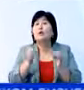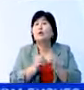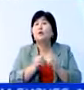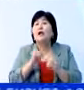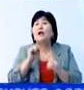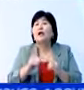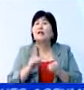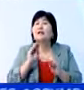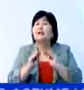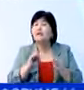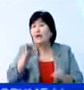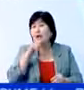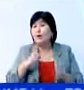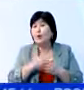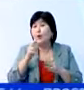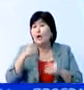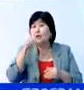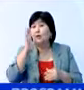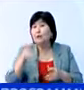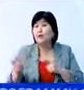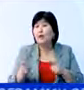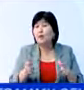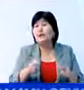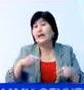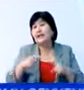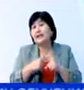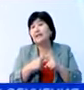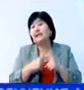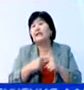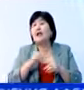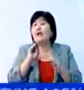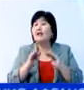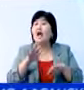туристификации Казахстана. До конца года будет подготовлено технико-экономическое обоснование.